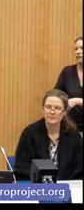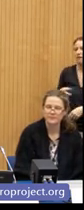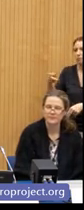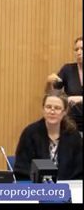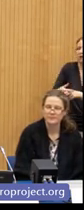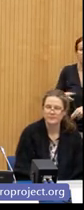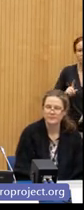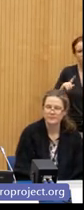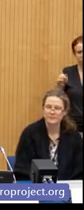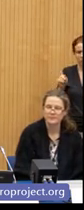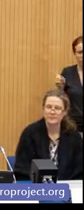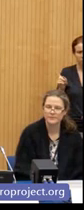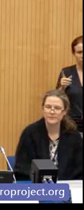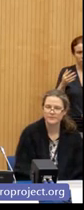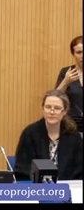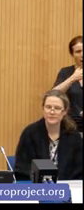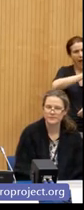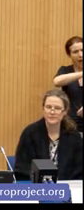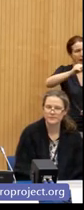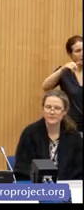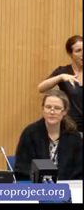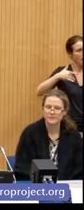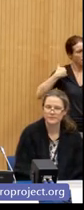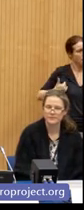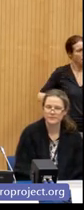Wir müssen davon überzeugt sein, dass